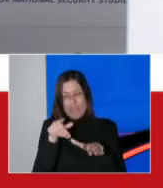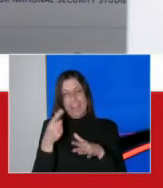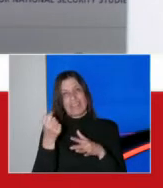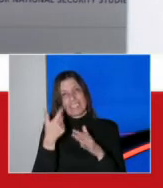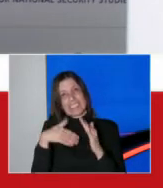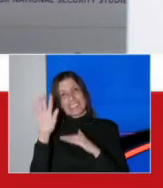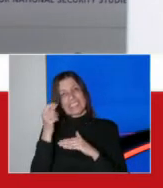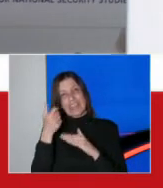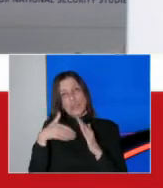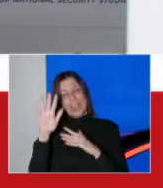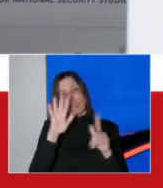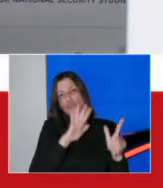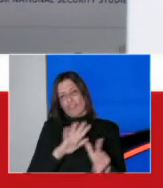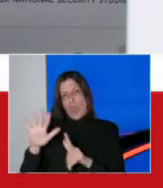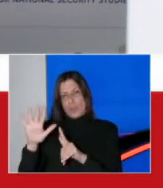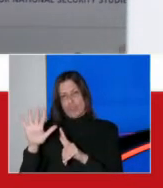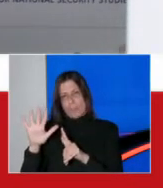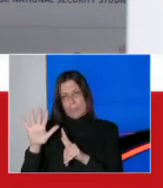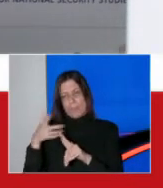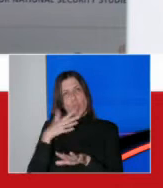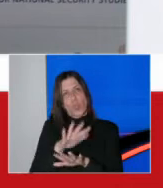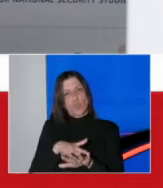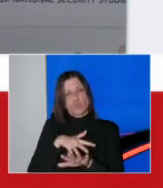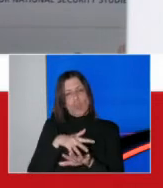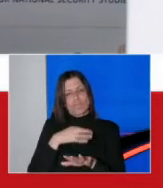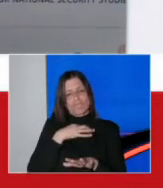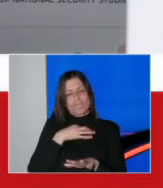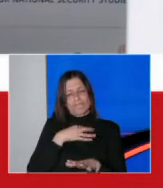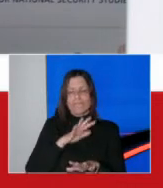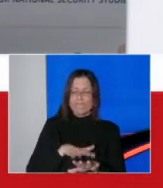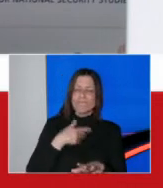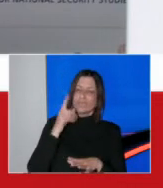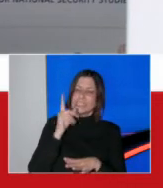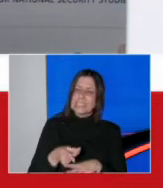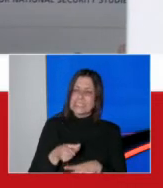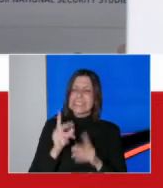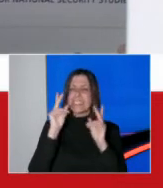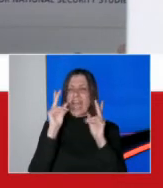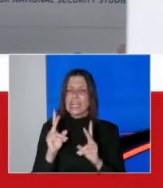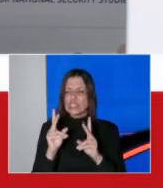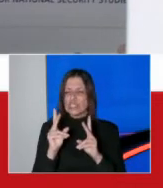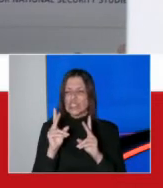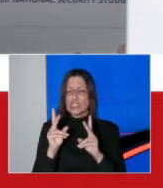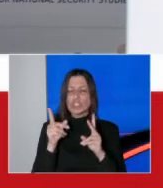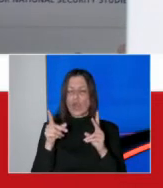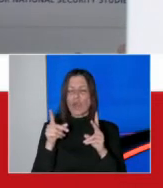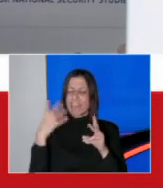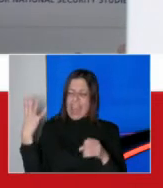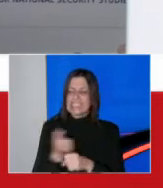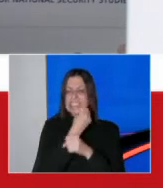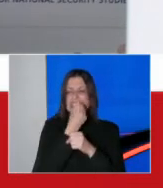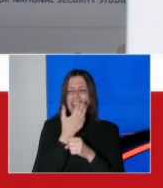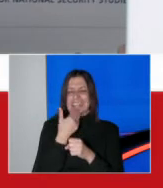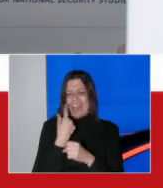יותר משבעה חודשים, תחושת הבטן, התחושה שצריך לעצור את הדימום ולהציל את ישראל